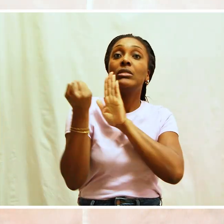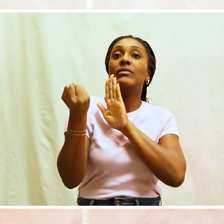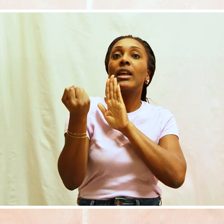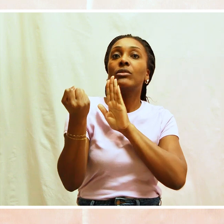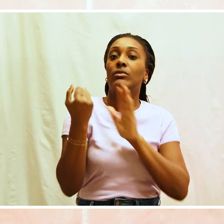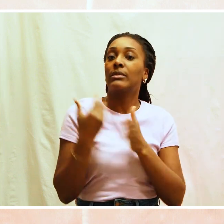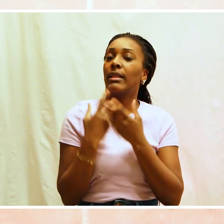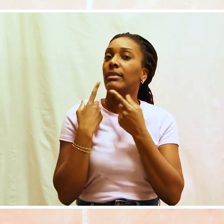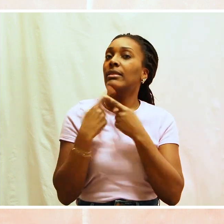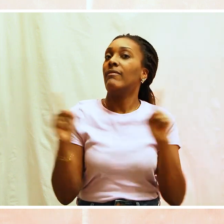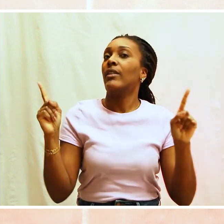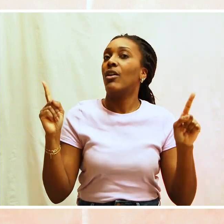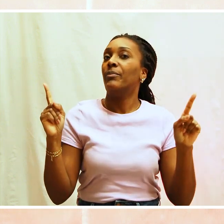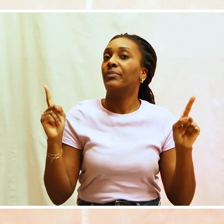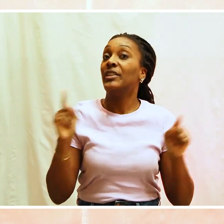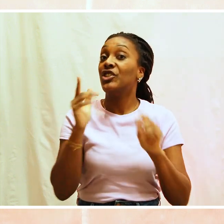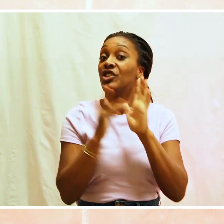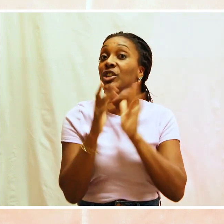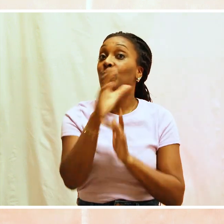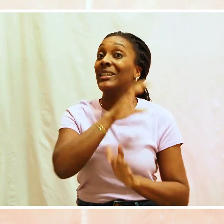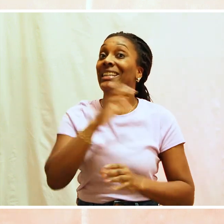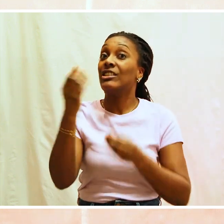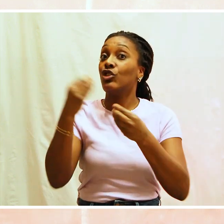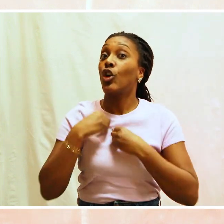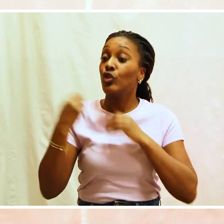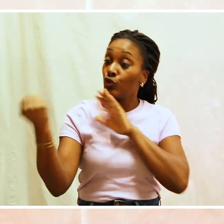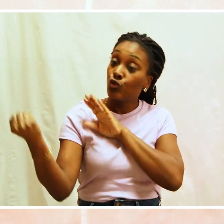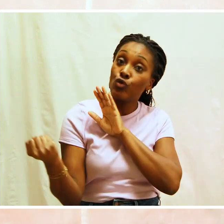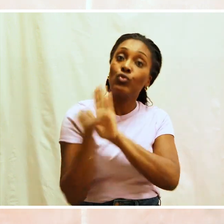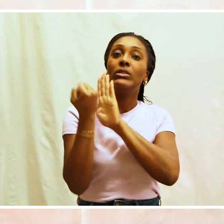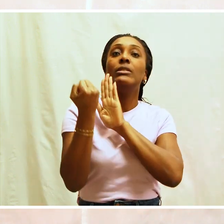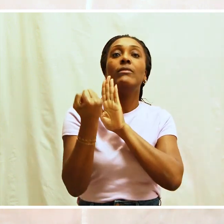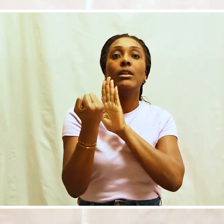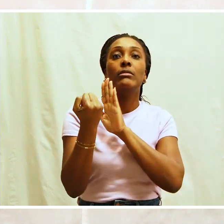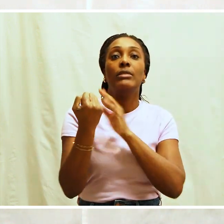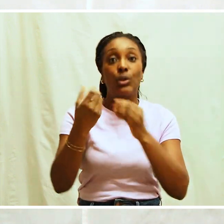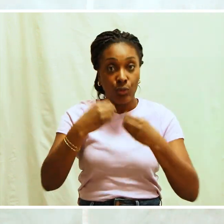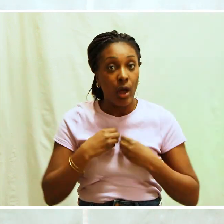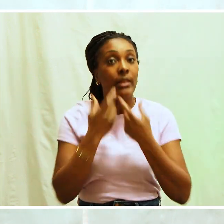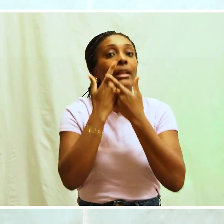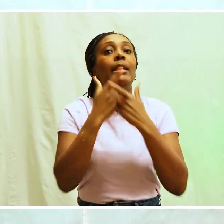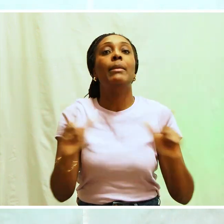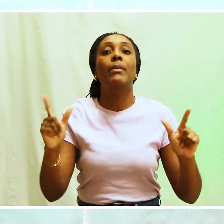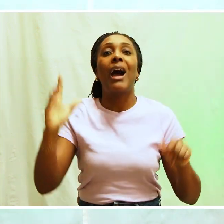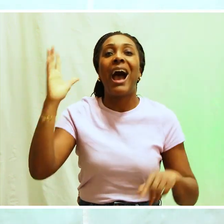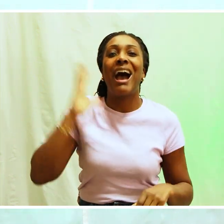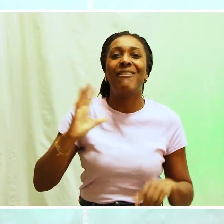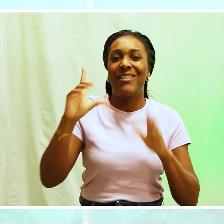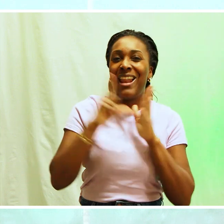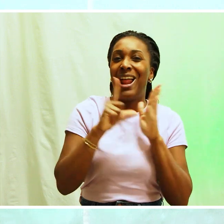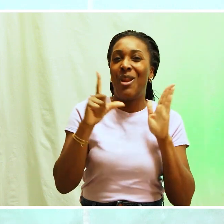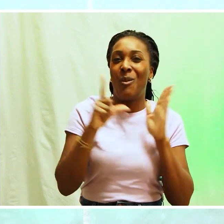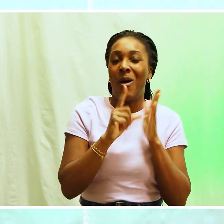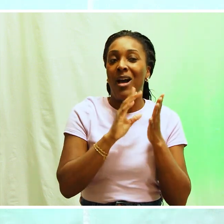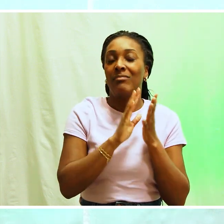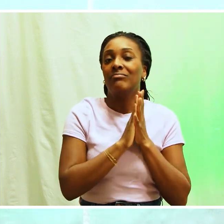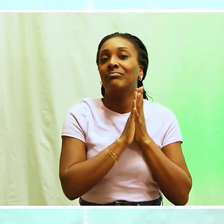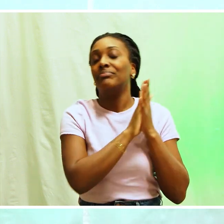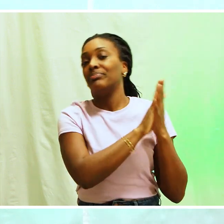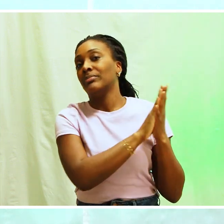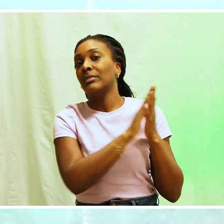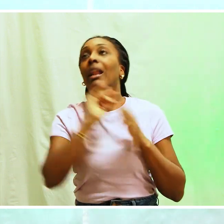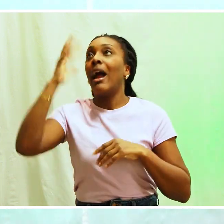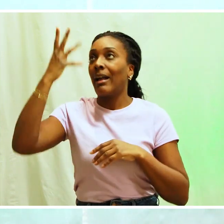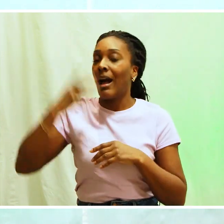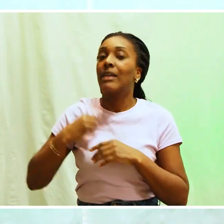La justification en Jésus-Christ, c'est quelque chose de bon parce que ça nous donne la liberté. On passe de la loi à la grâce et c'est Jésus-Christ